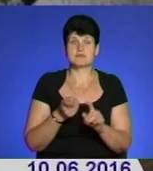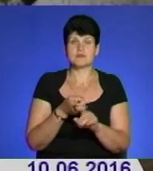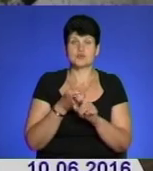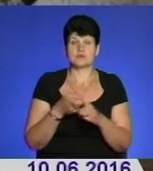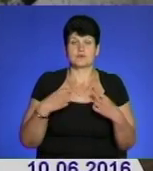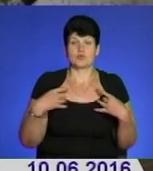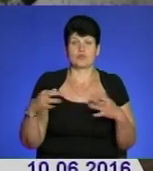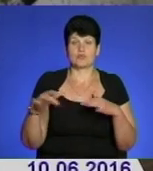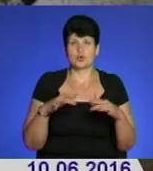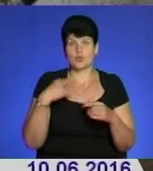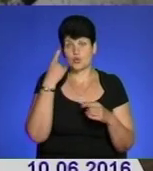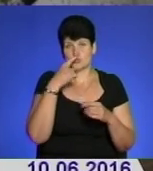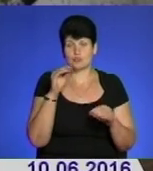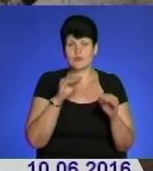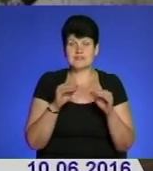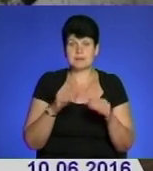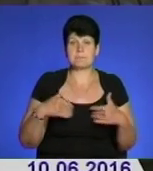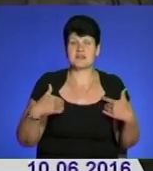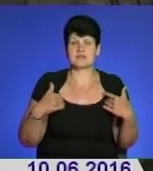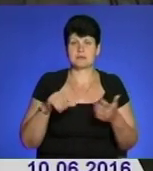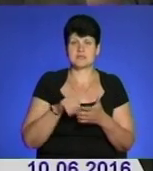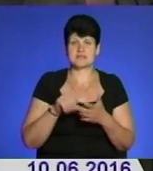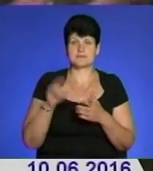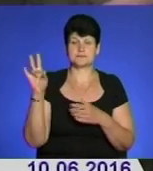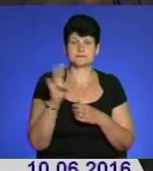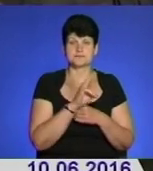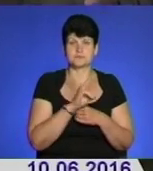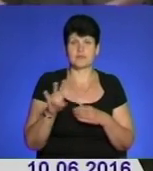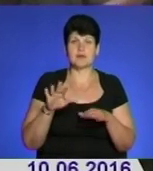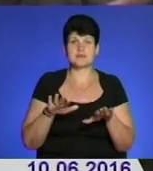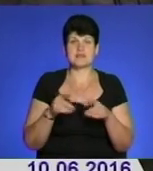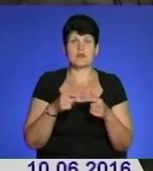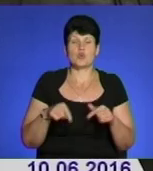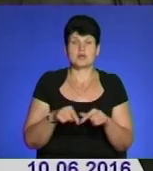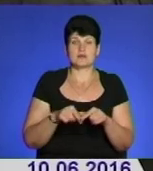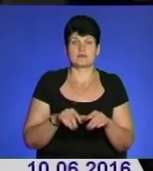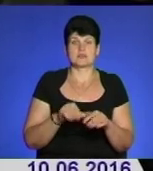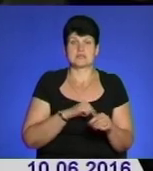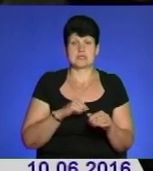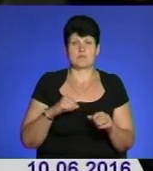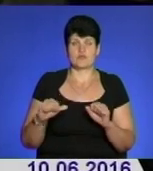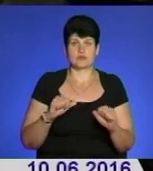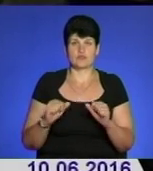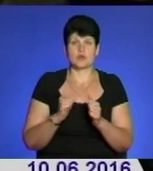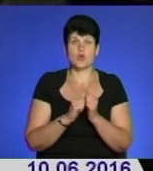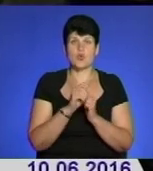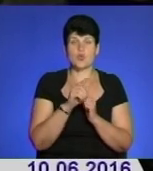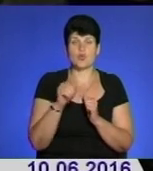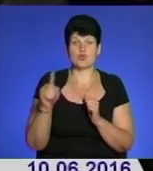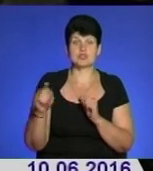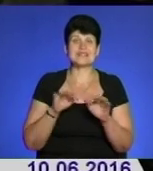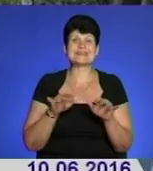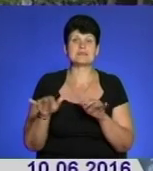події особовий склад військової частини привітали представники духовенства та місцевих органів самоврядування. Кожна